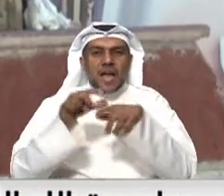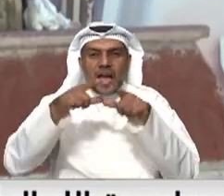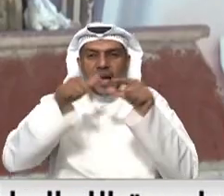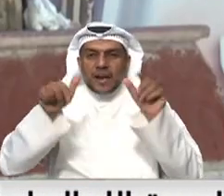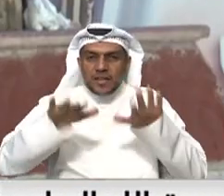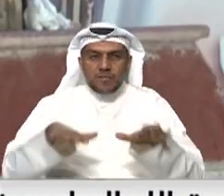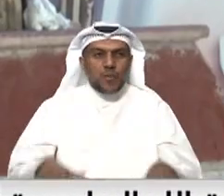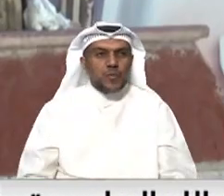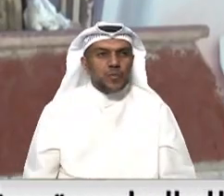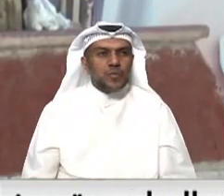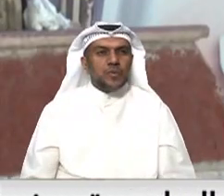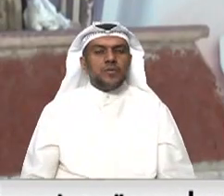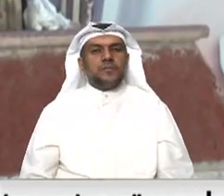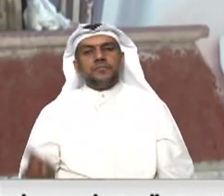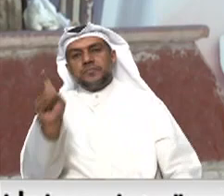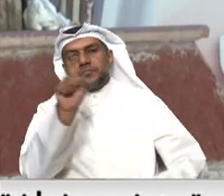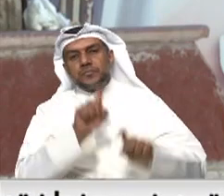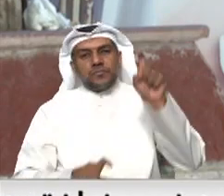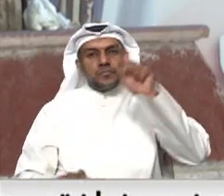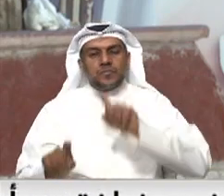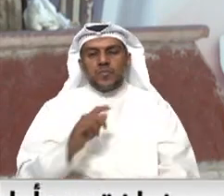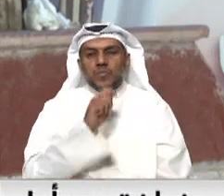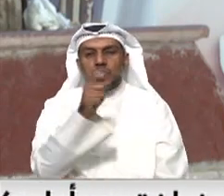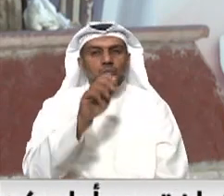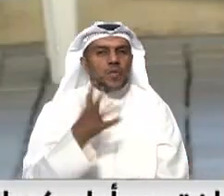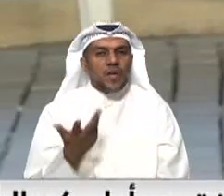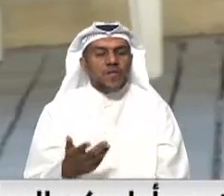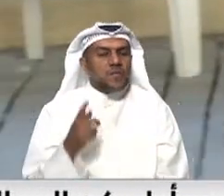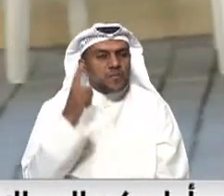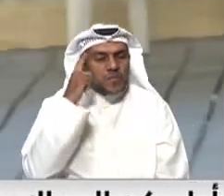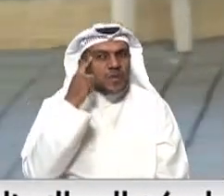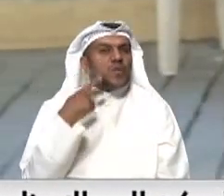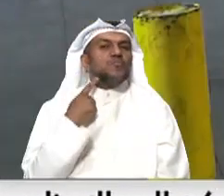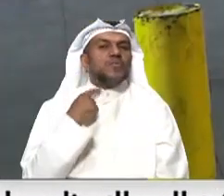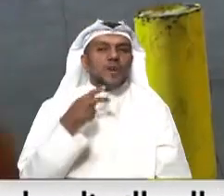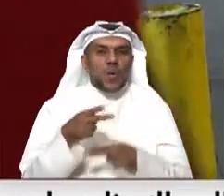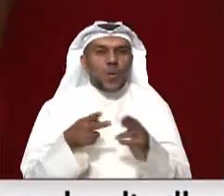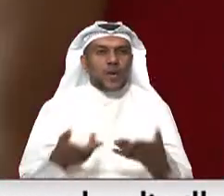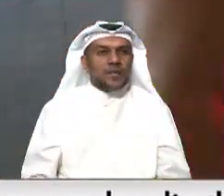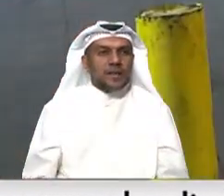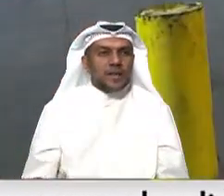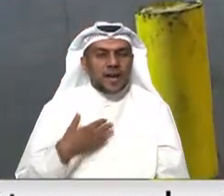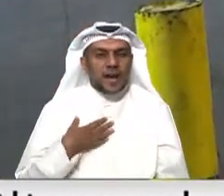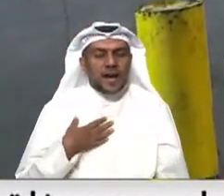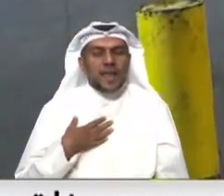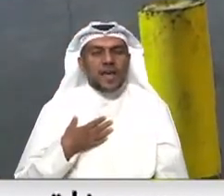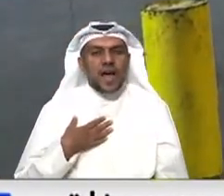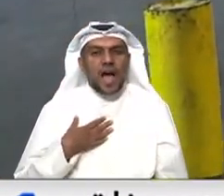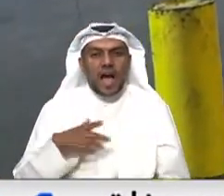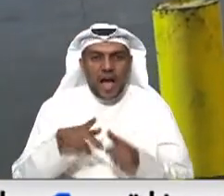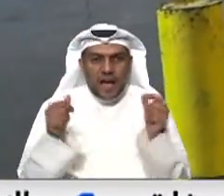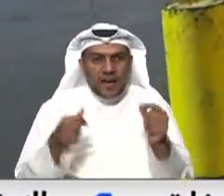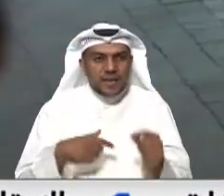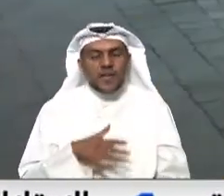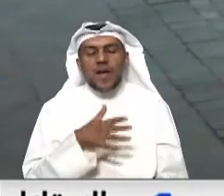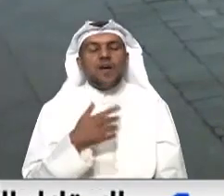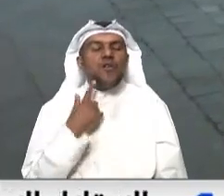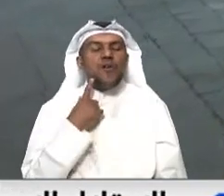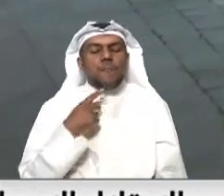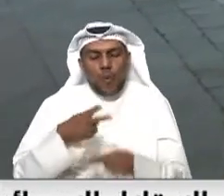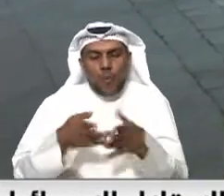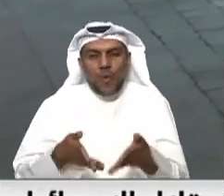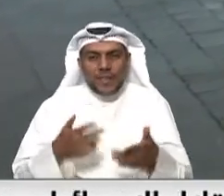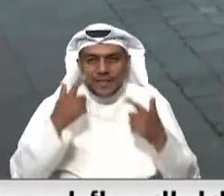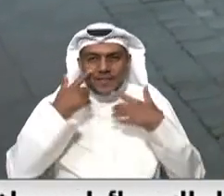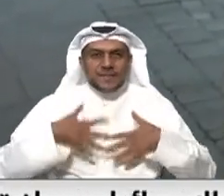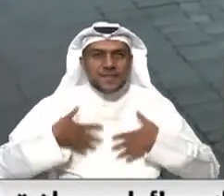التعاون الخليجي الذين يفضلون قضاء العيد في الكويت. نحن نعيد هنا أي في الكويت. إن شاء